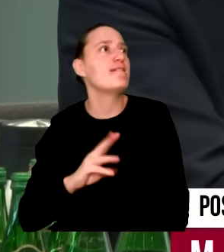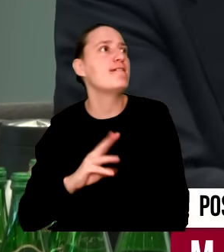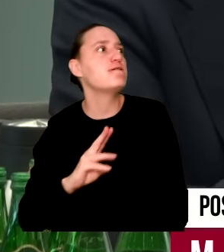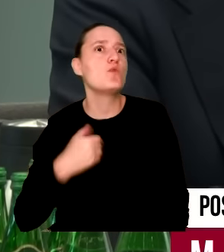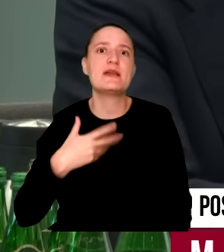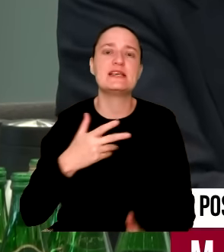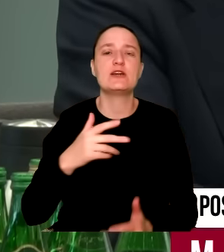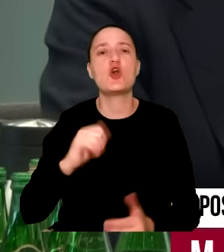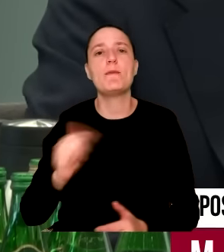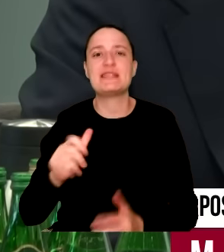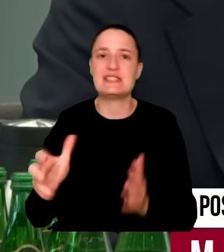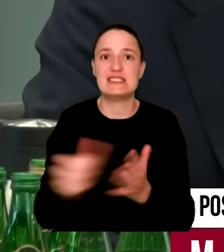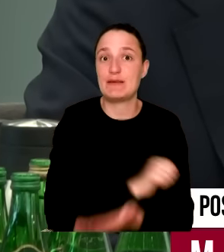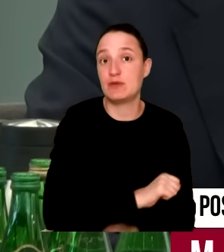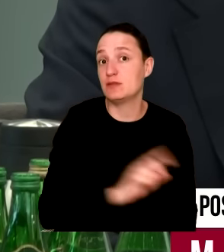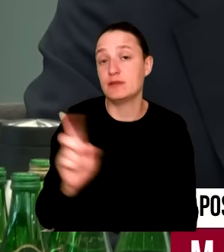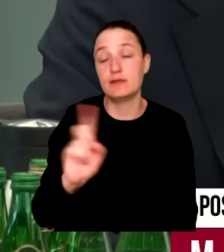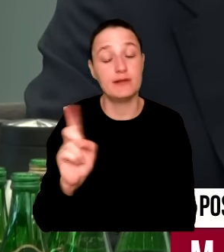kompetencji bo ogromną